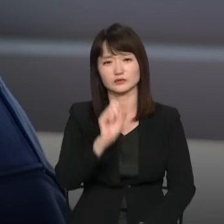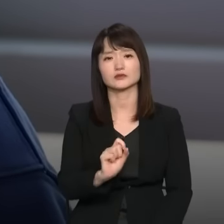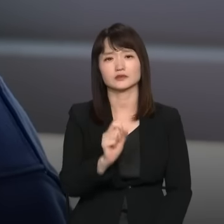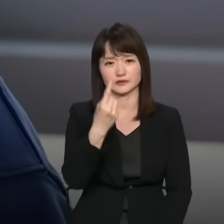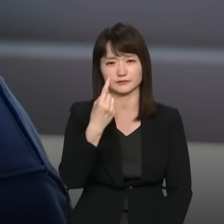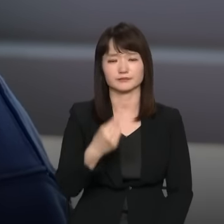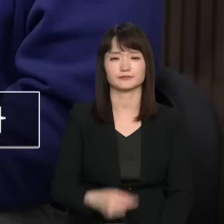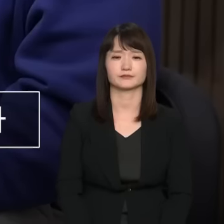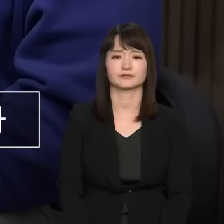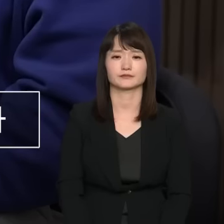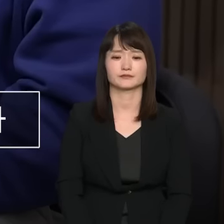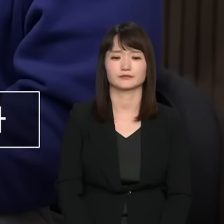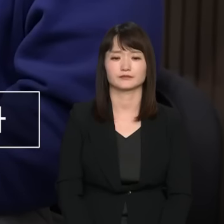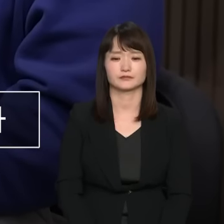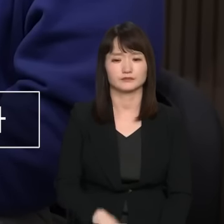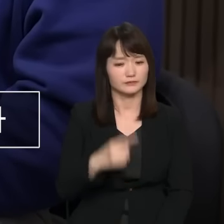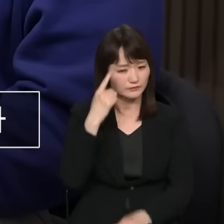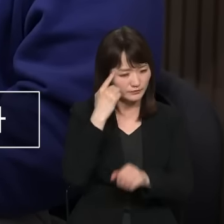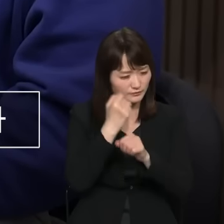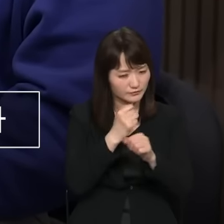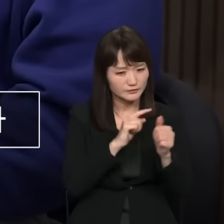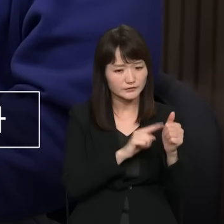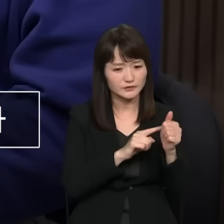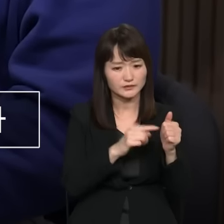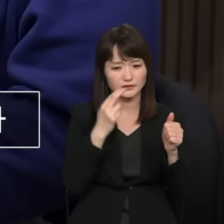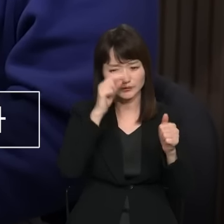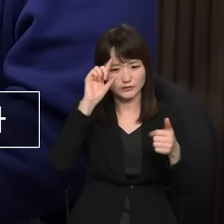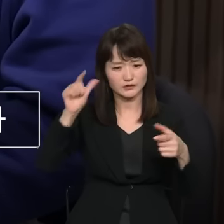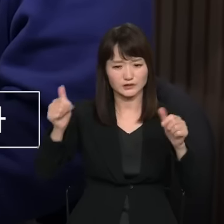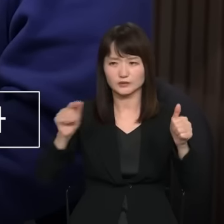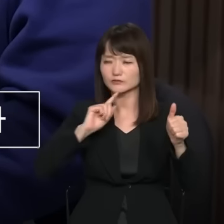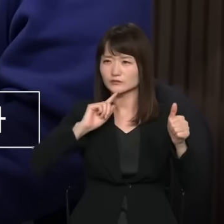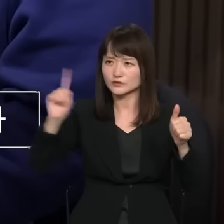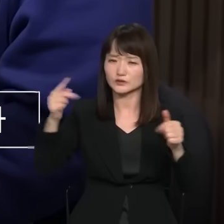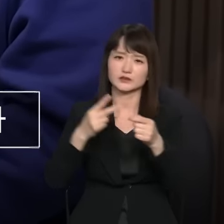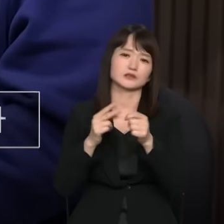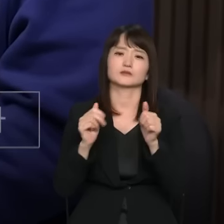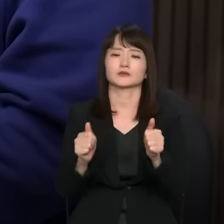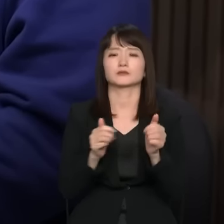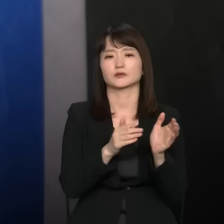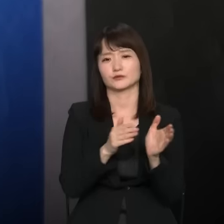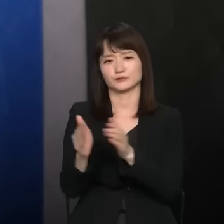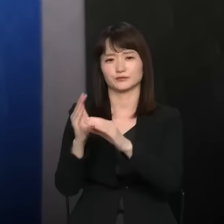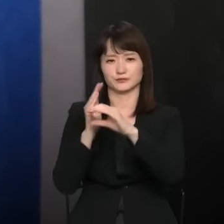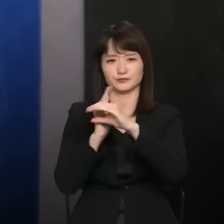것이고. 이 연구원은 검찰 측 항소로 2심 재판을 준비하고 있습니다.